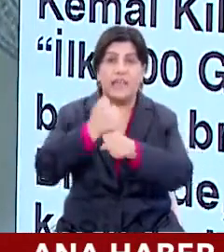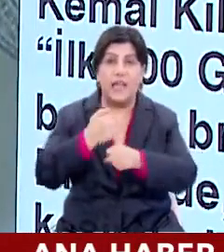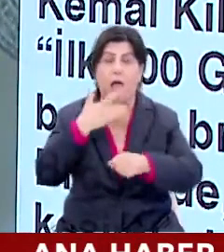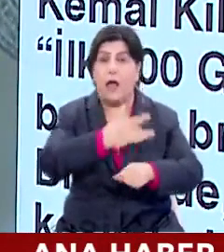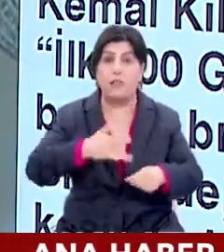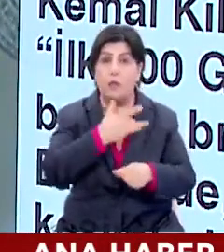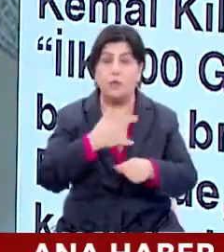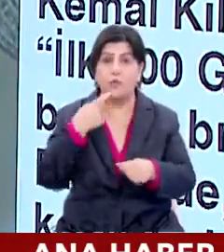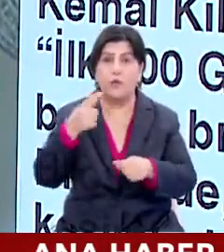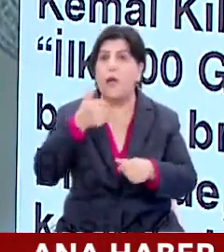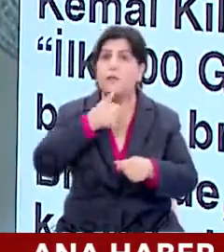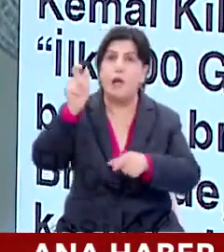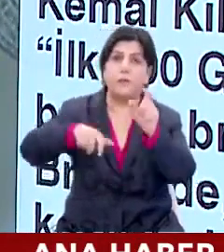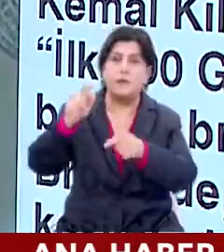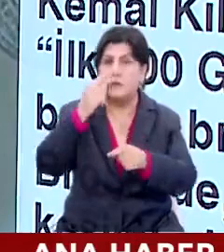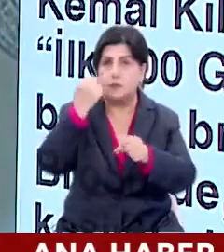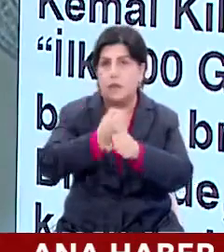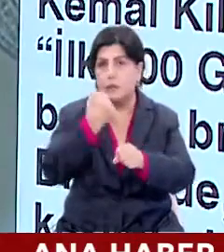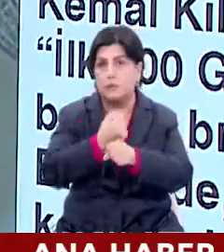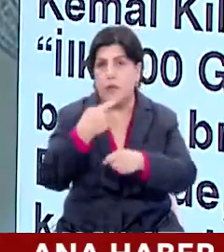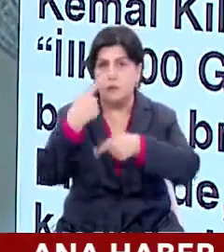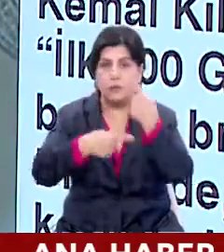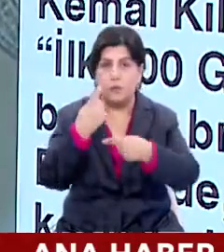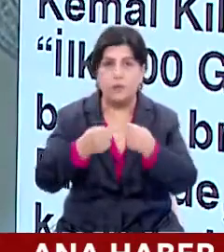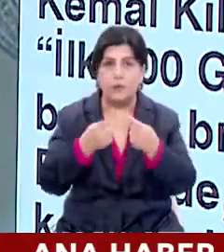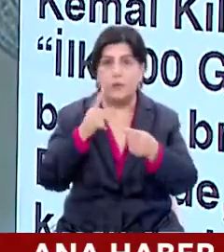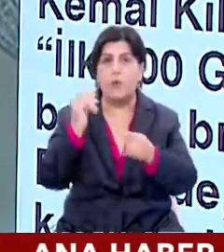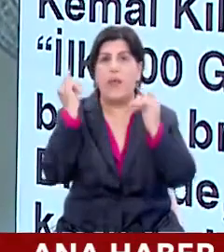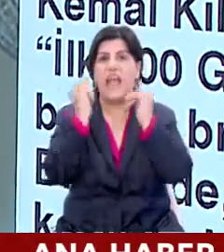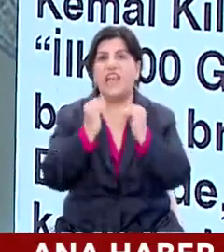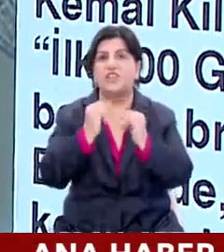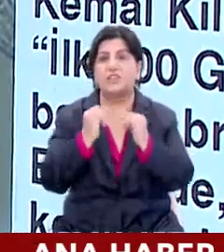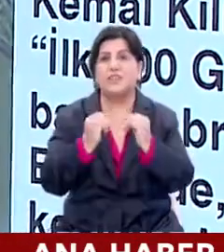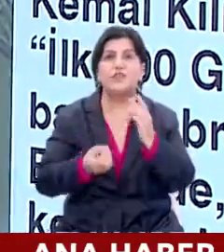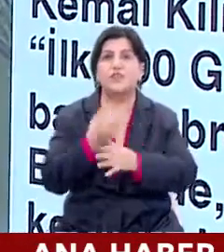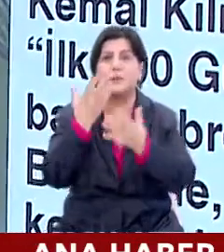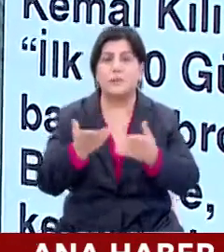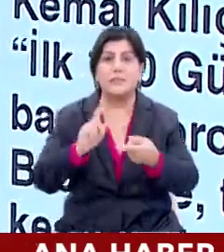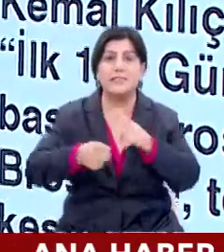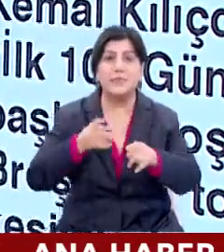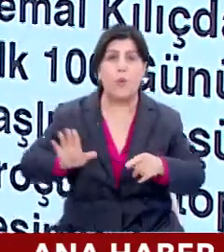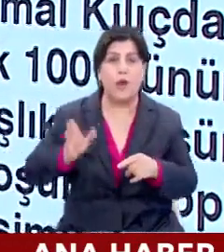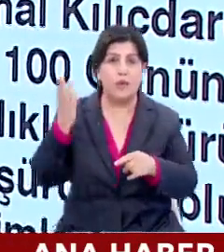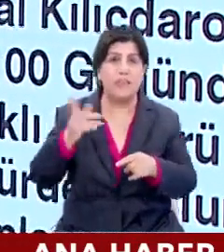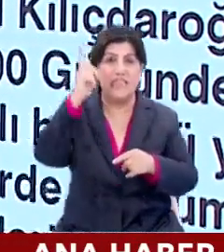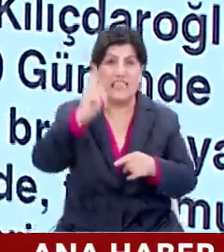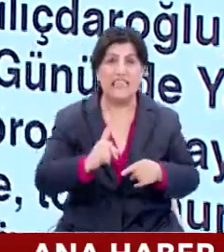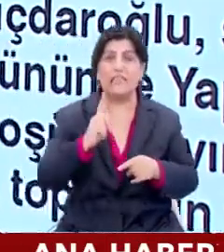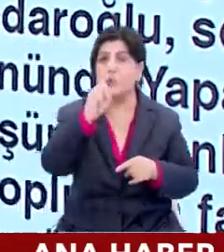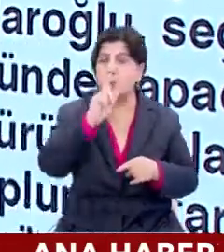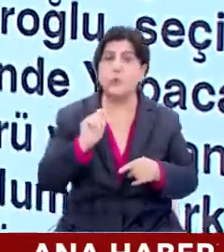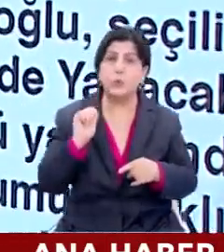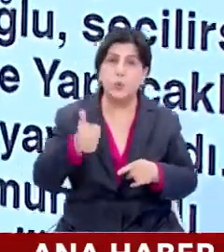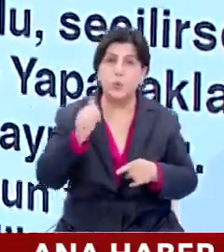diyoruz adamlar sarımsak diyor diyerek böyle bir eleştiriye getirmiş ve Kılıçdaroğlu da ilk 100 günün